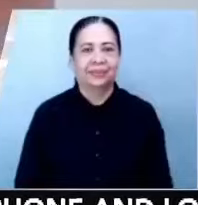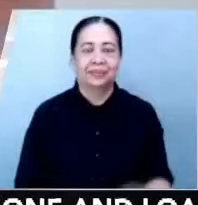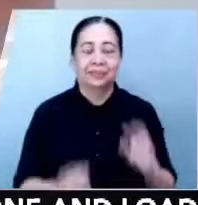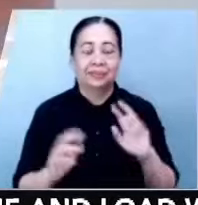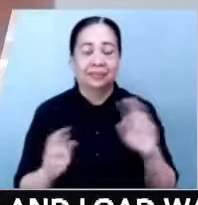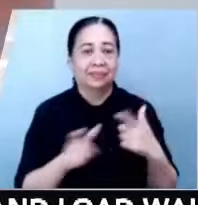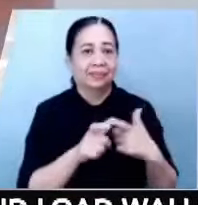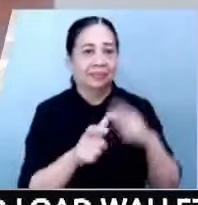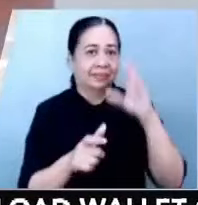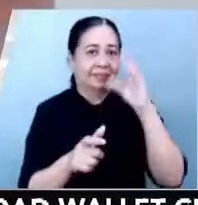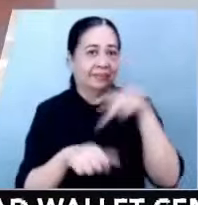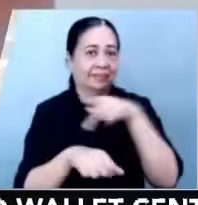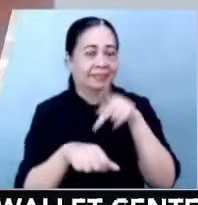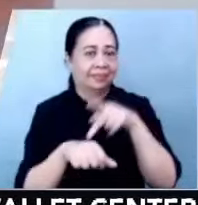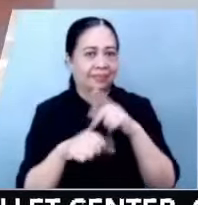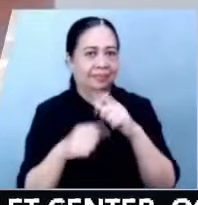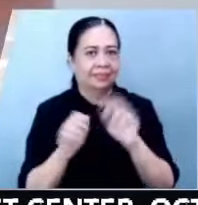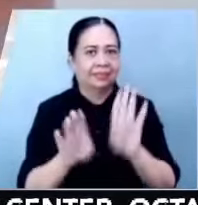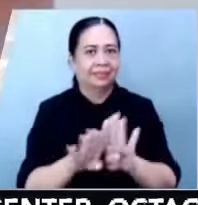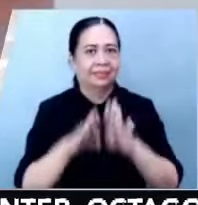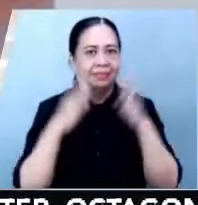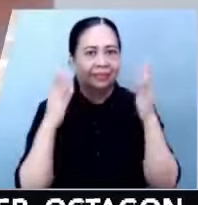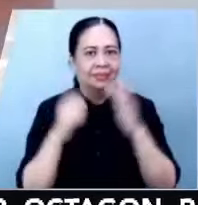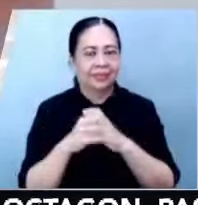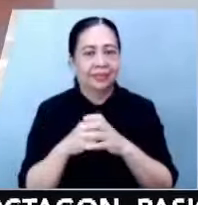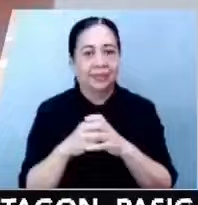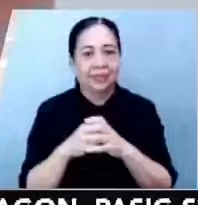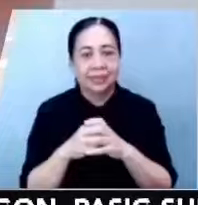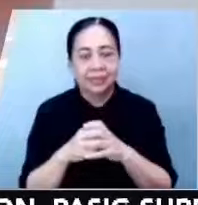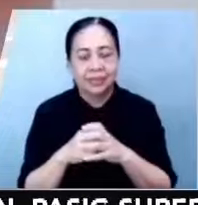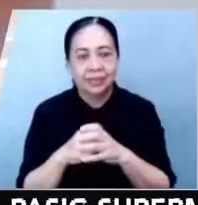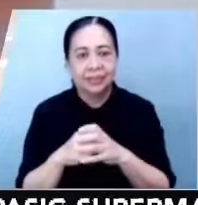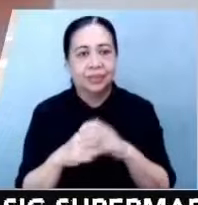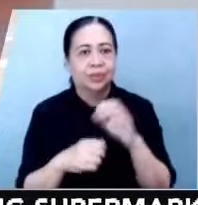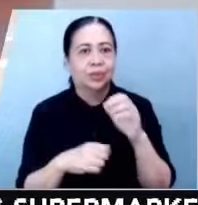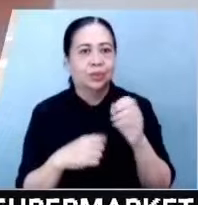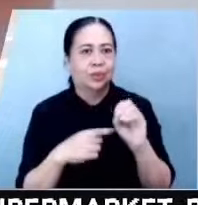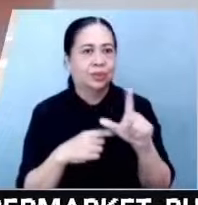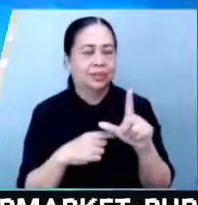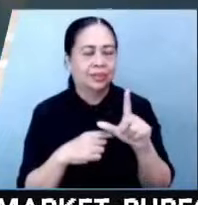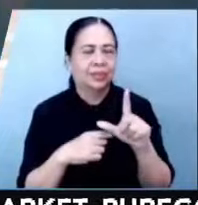Philippines bilang opening act sa Run to You concert ng OG Korean Runners.